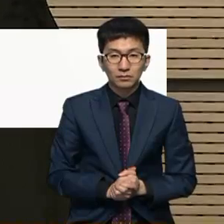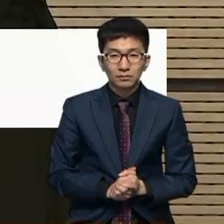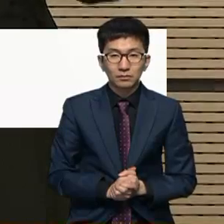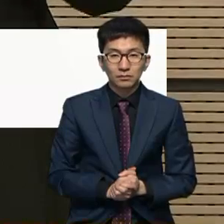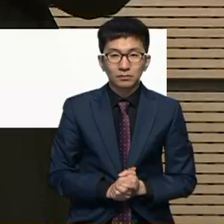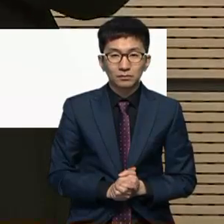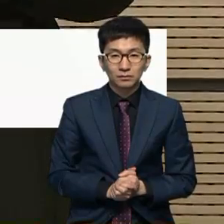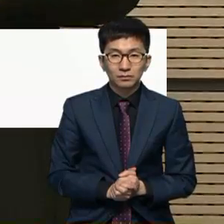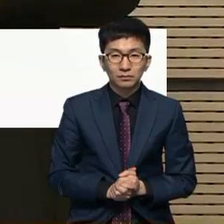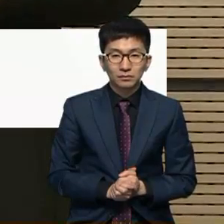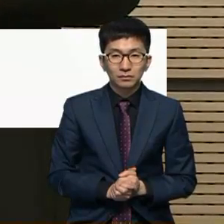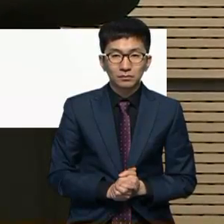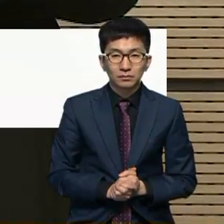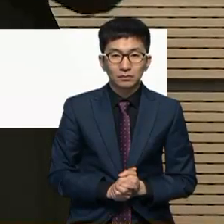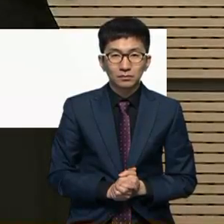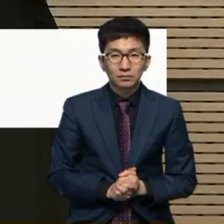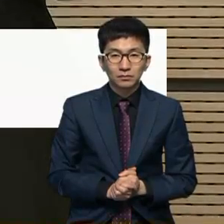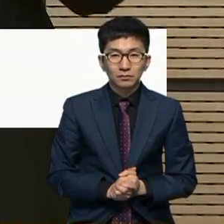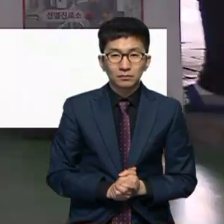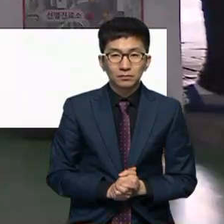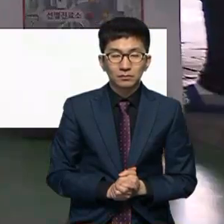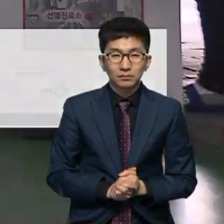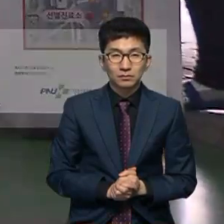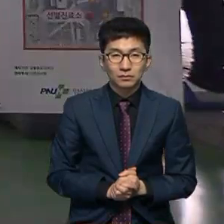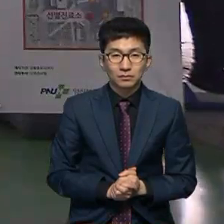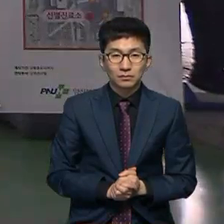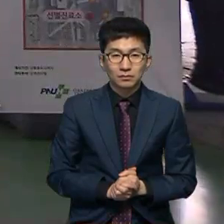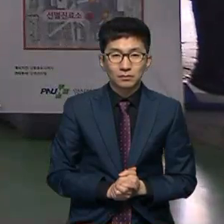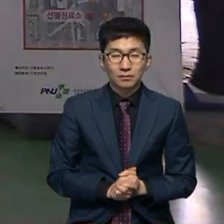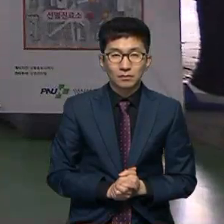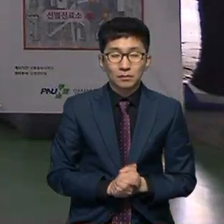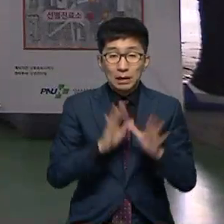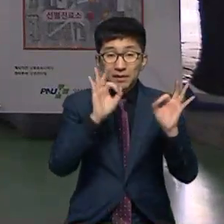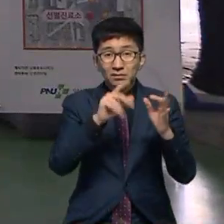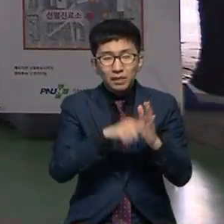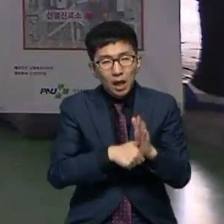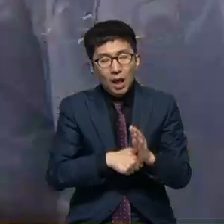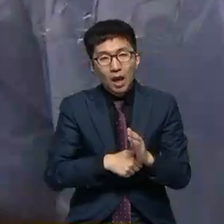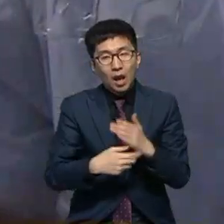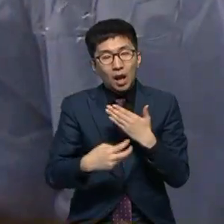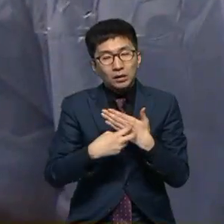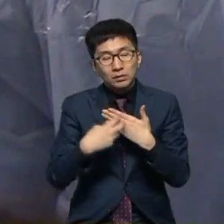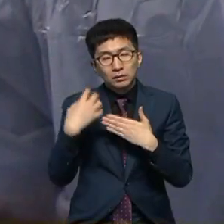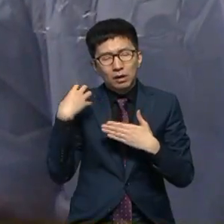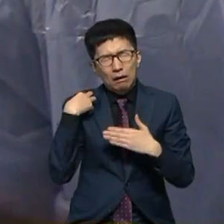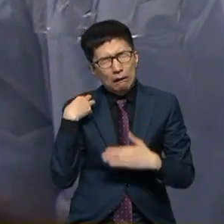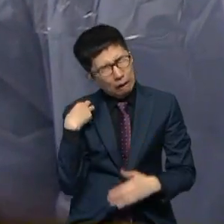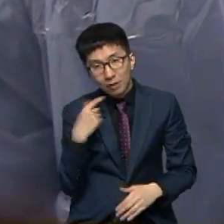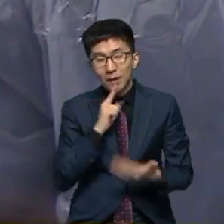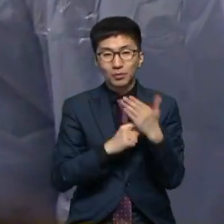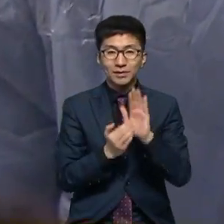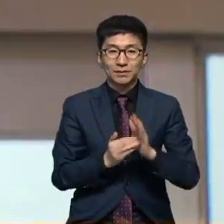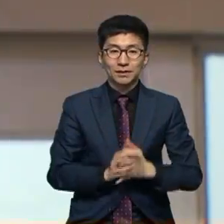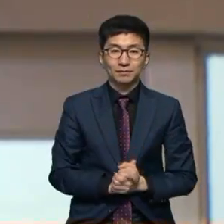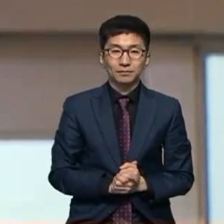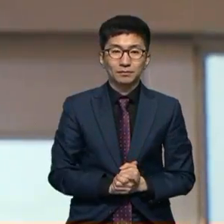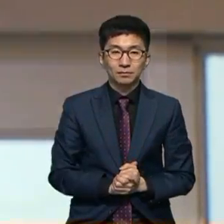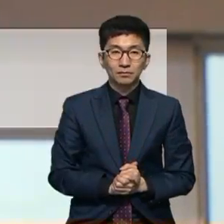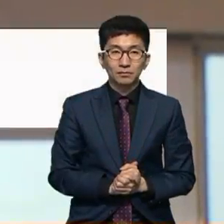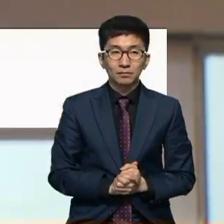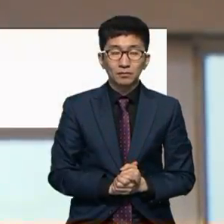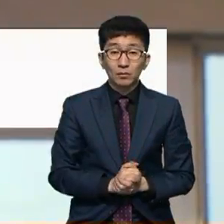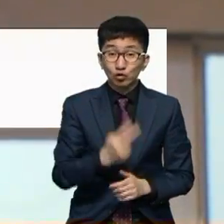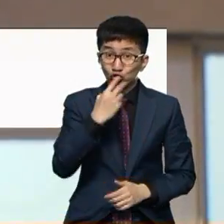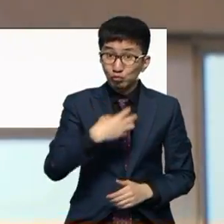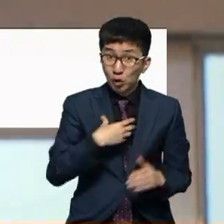2,500명까지도 감당이 가능하다고 평가하고 있습니다. 현장에선 의료 과부하가 시작됐다고 말합니다. 실제로 위중증